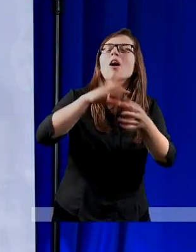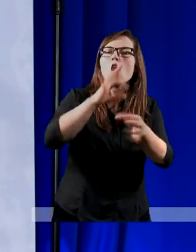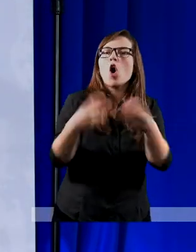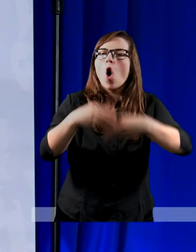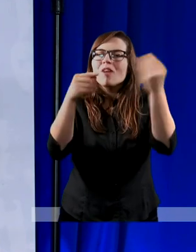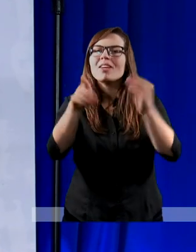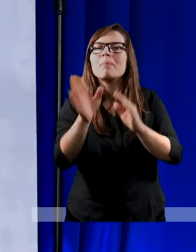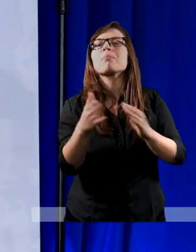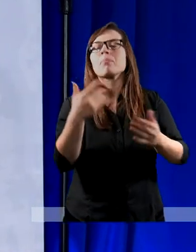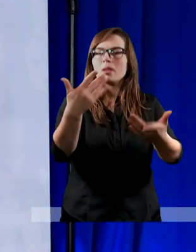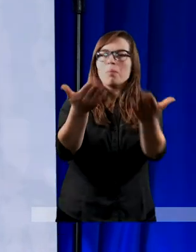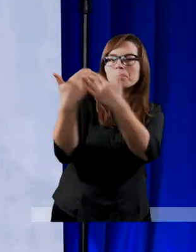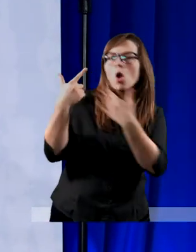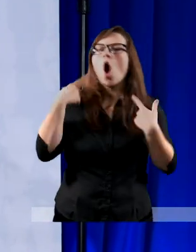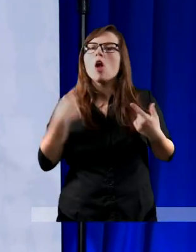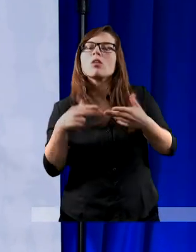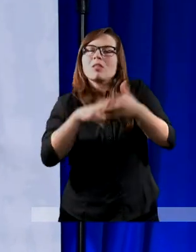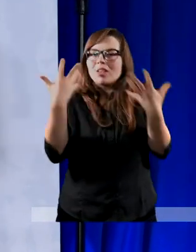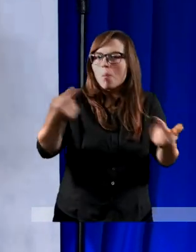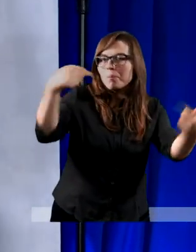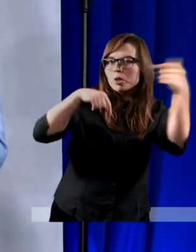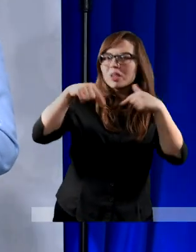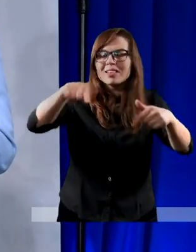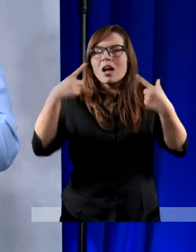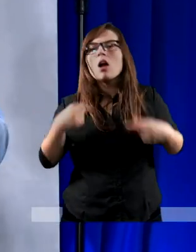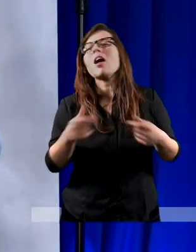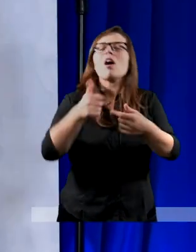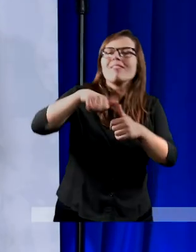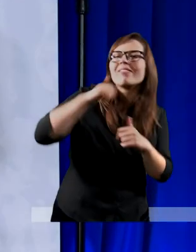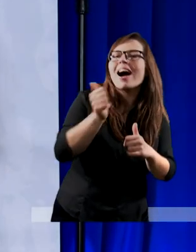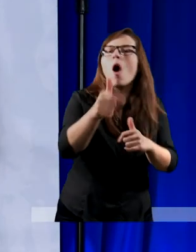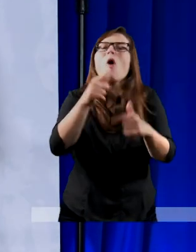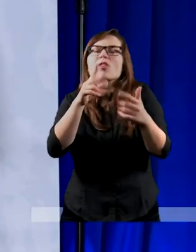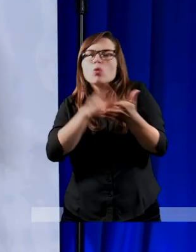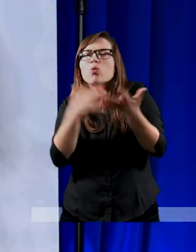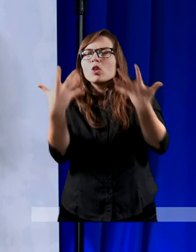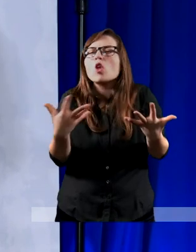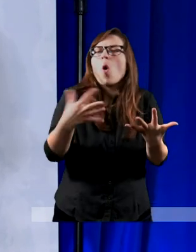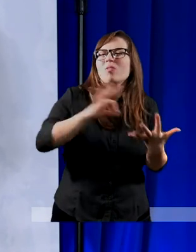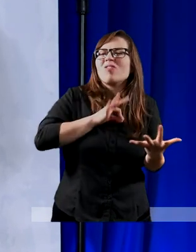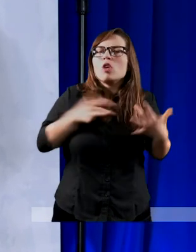zaproszę prelegentów, którzy będą opowiadać nam o Bogu, fachowców pod tym względem